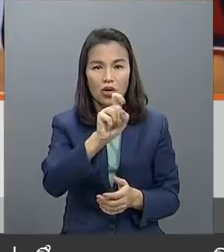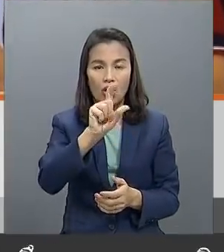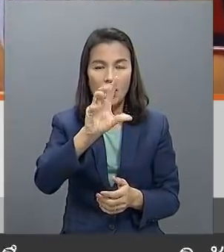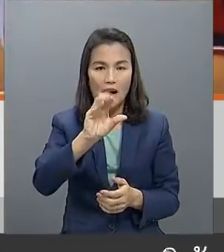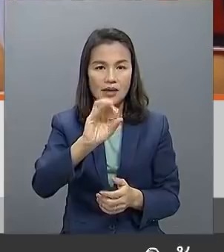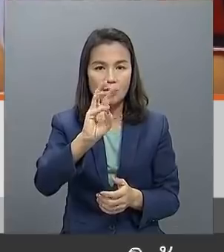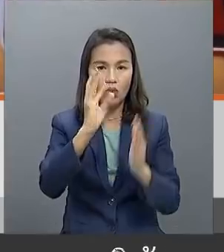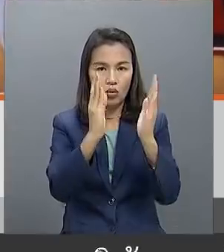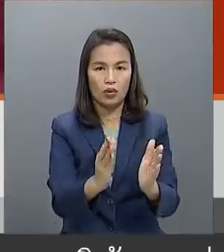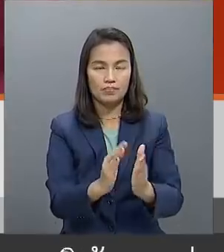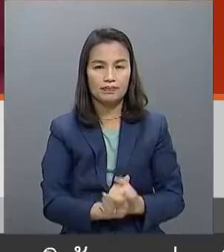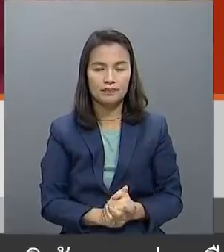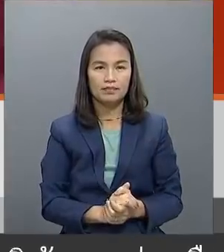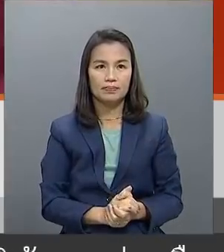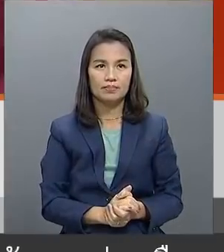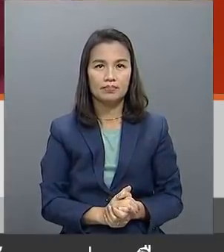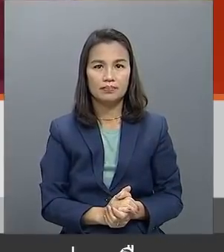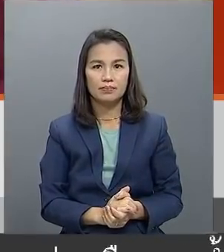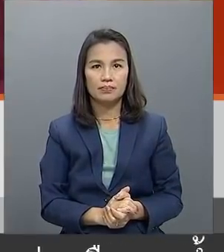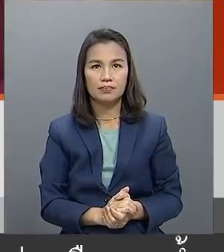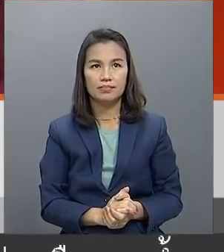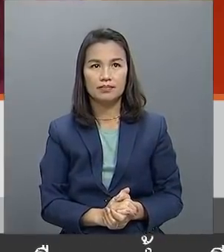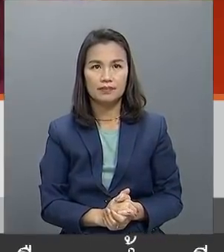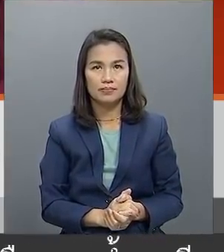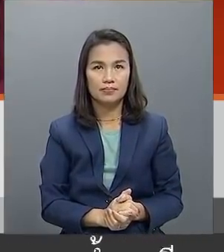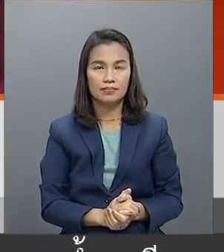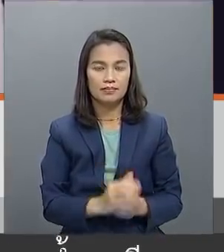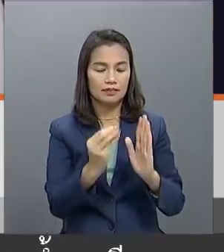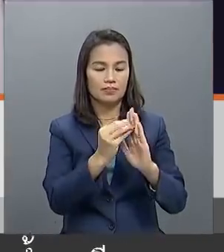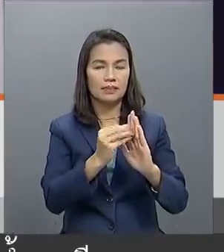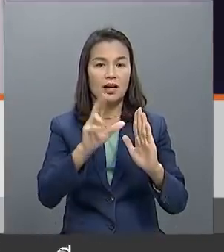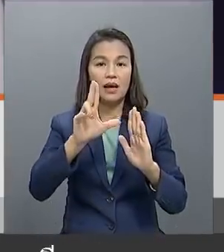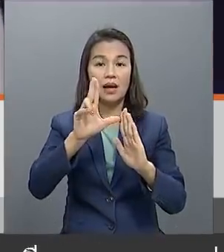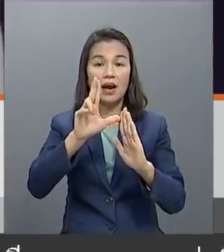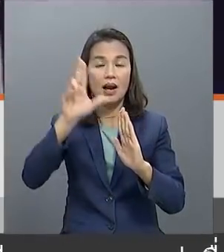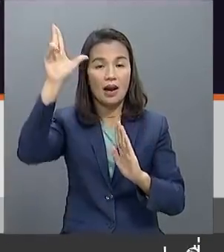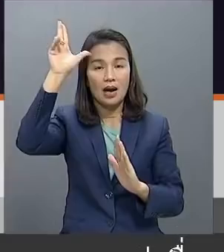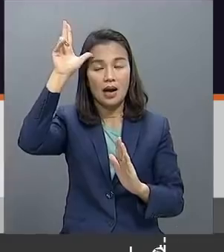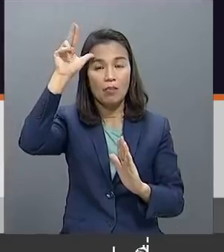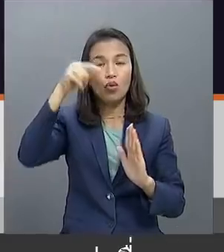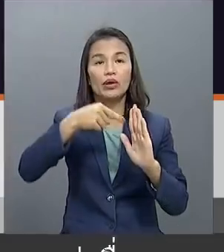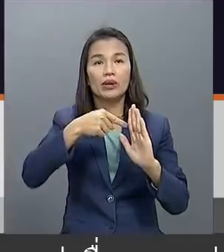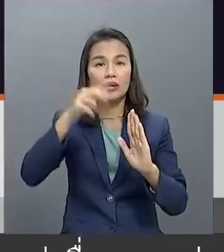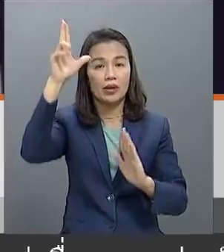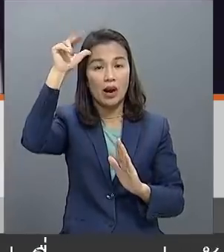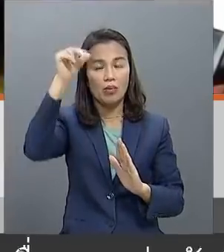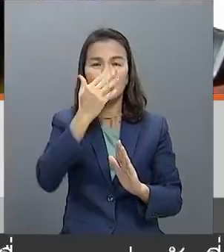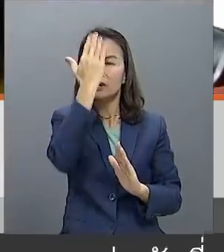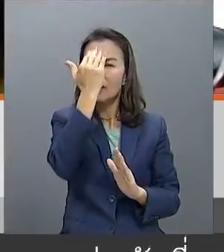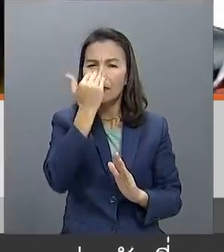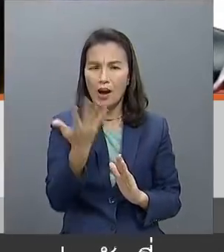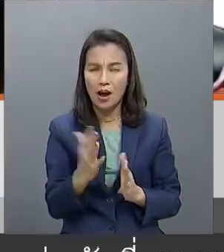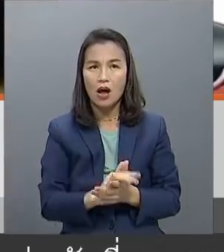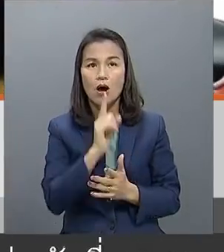กับที่จังหวัดลำพูนนายวรยุทธนวรัตน์ผู้ว่าราชการจังหวัดลำพูนแถลงผลการตรวจหาเชื้อ